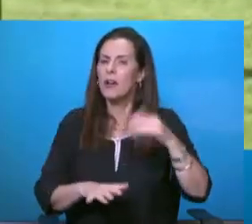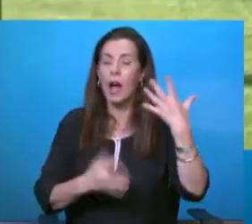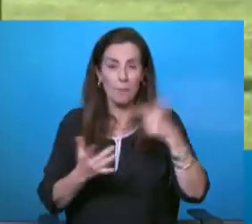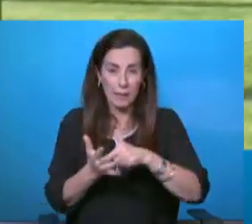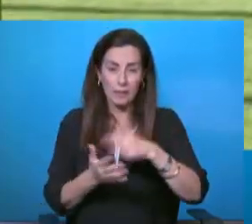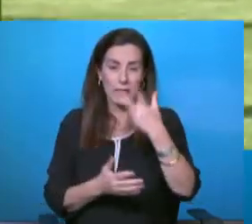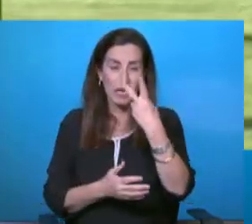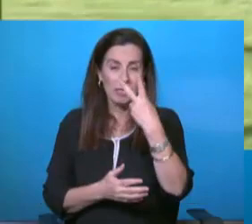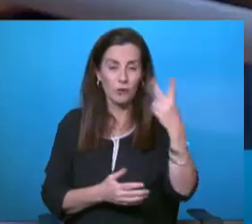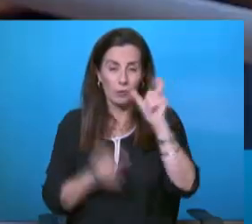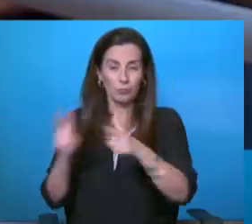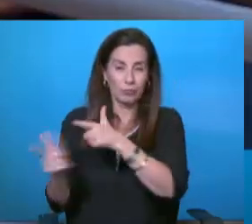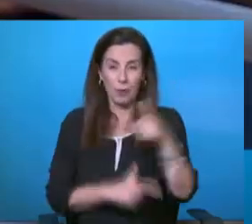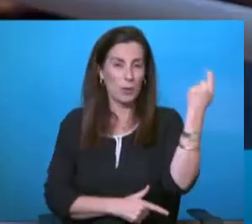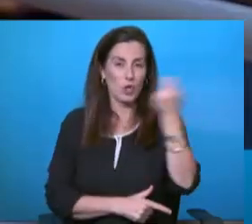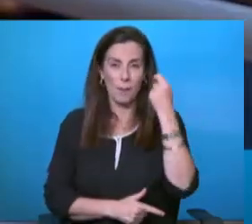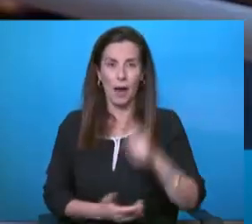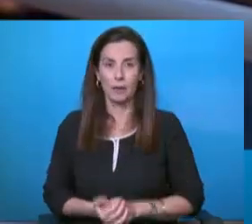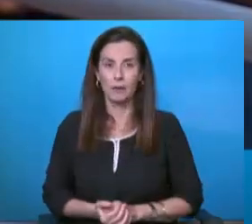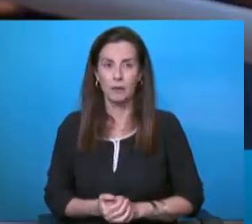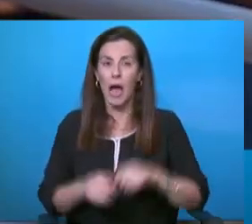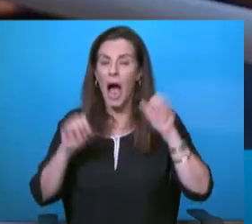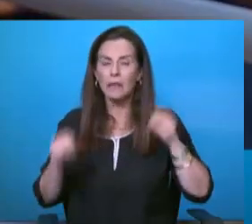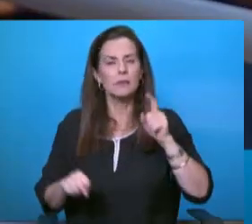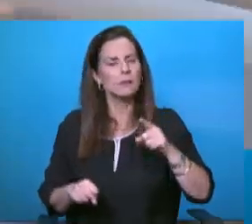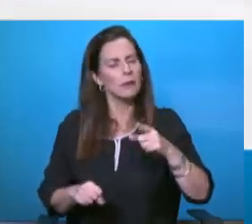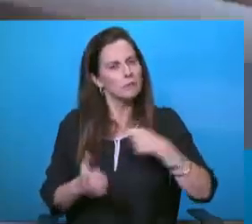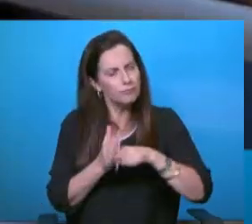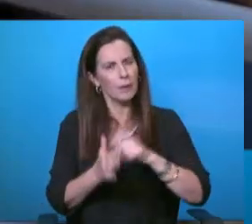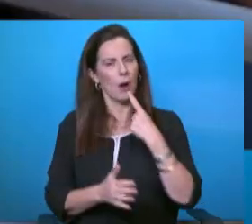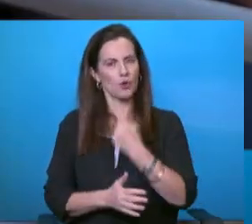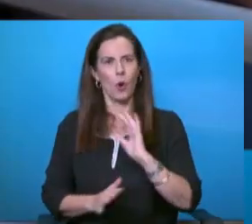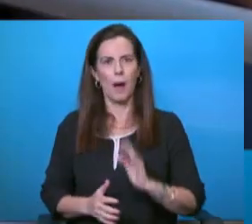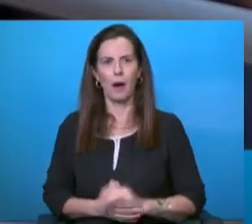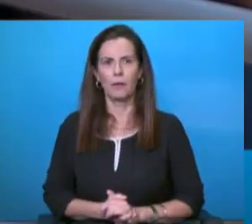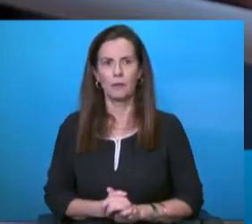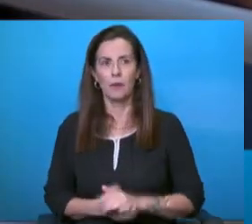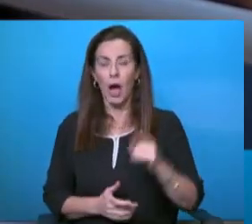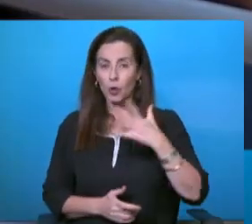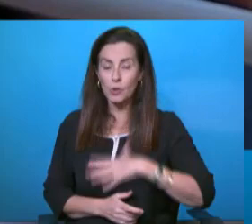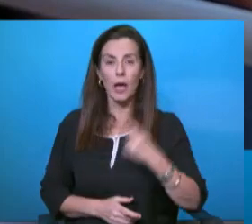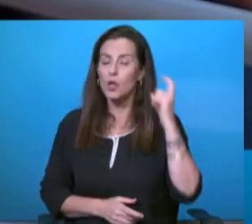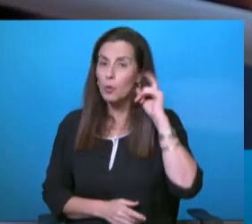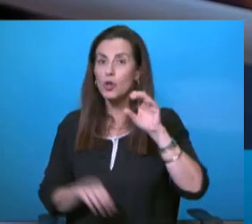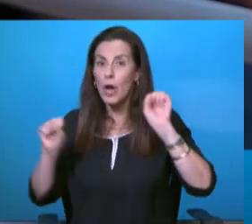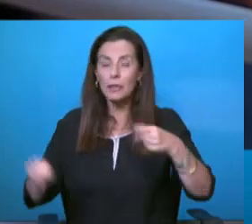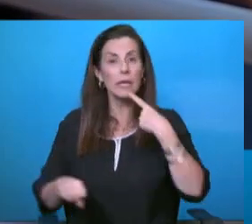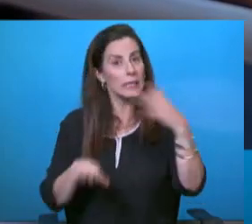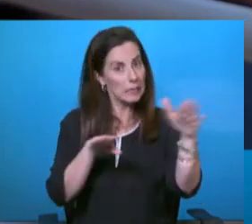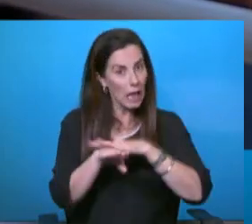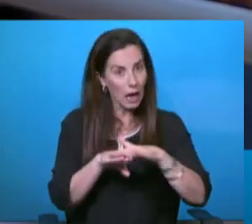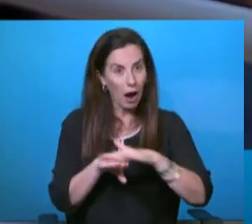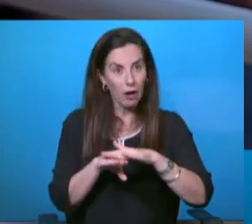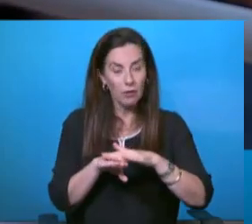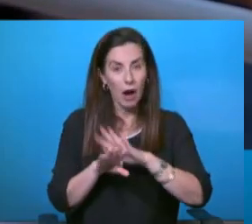בני אדם ביום שבת. The president needs to take back his word. So you need to hear this president